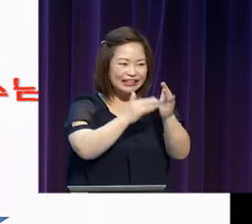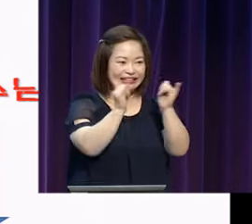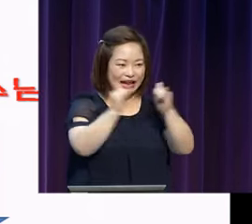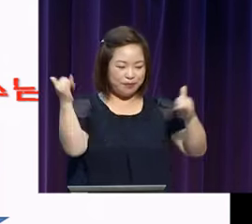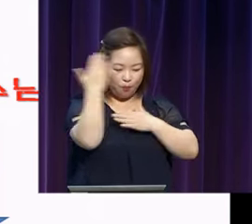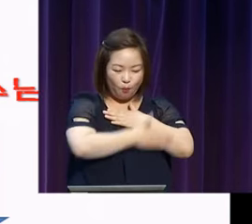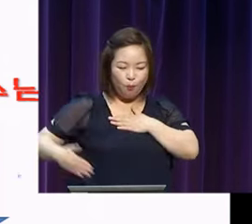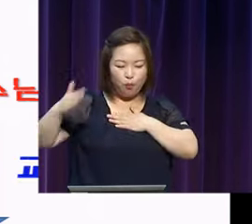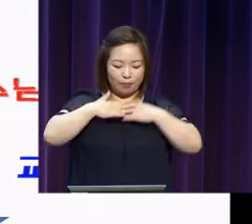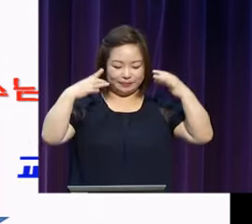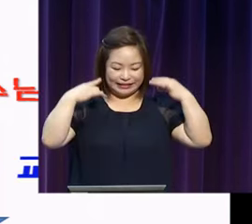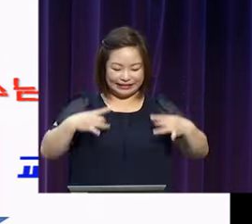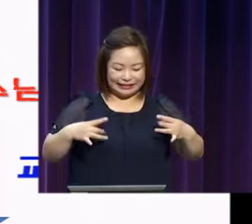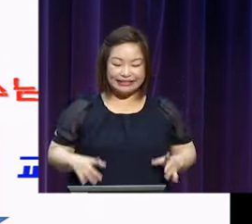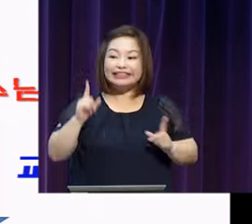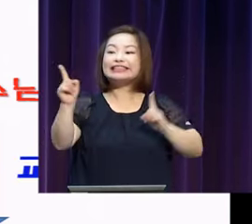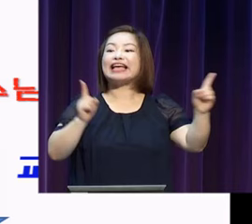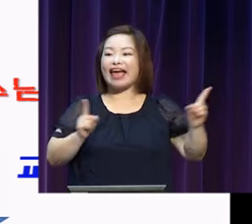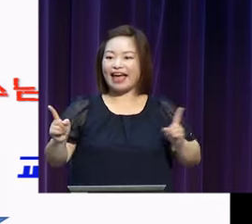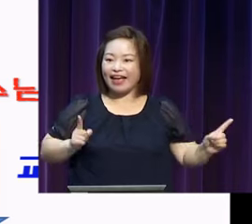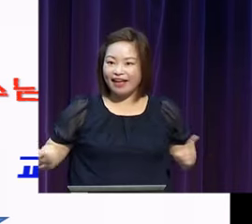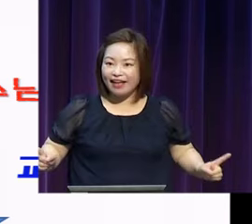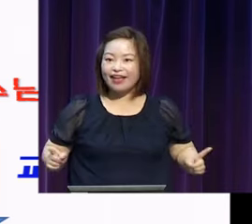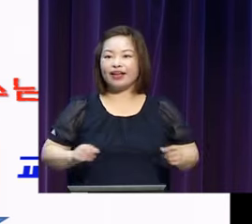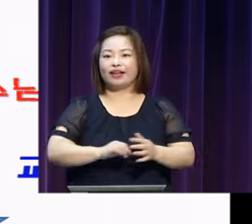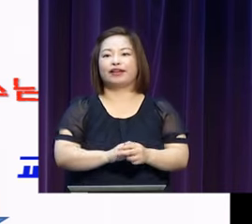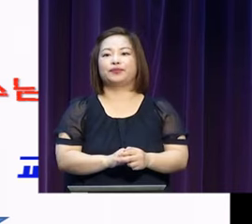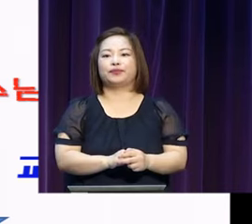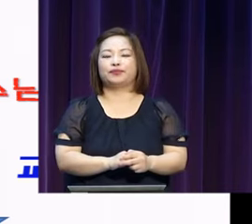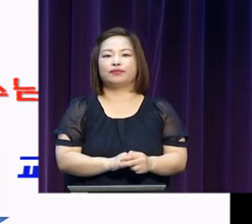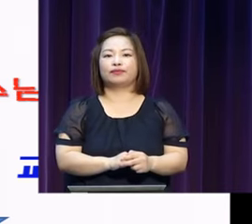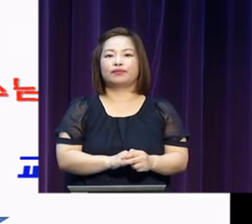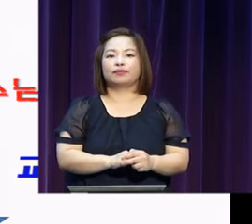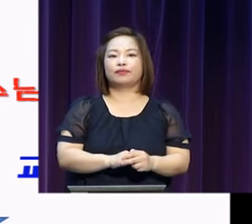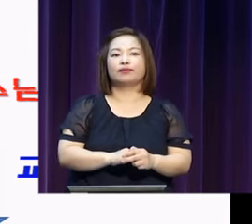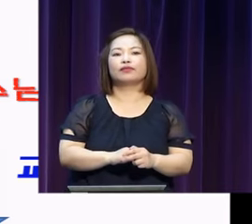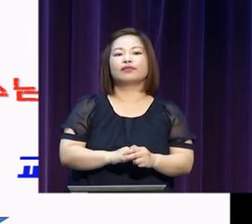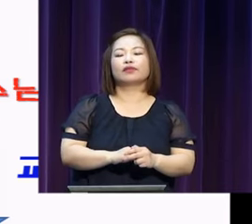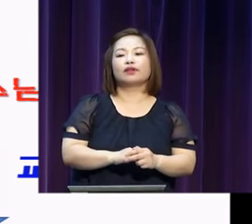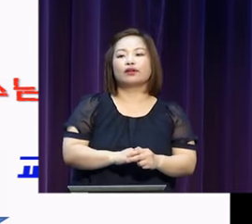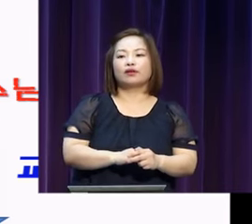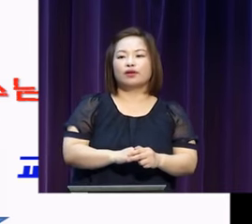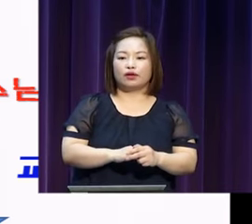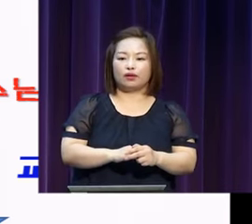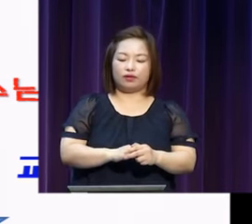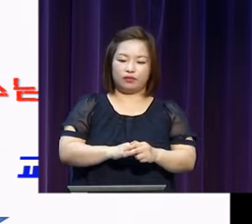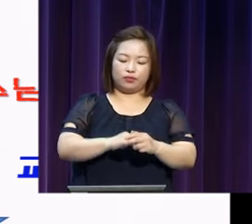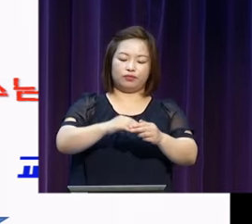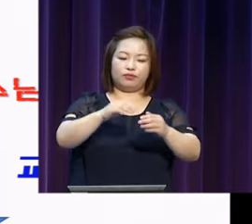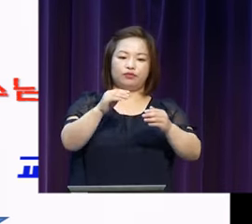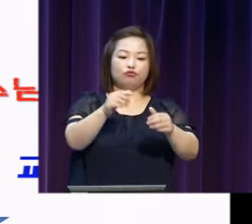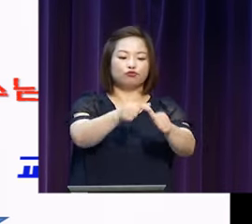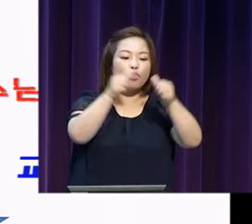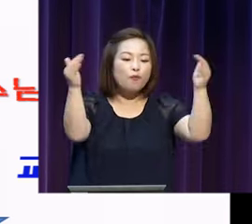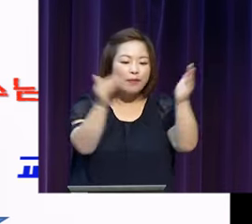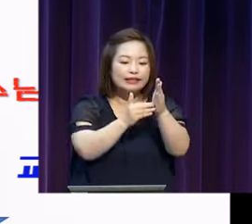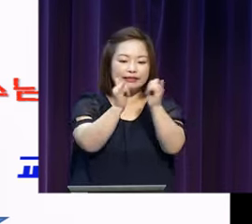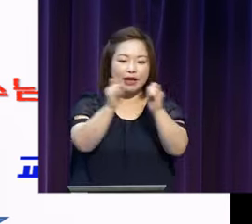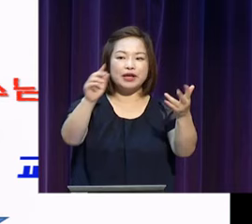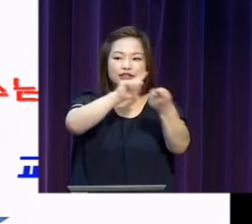거예요. 교회가 뭐냐? 그 교회가 바로 연결을 의미하는 겁니다.